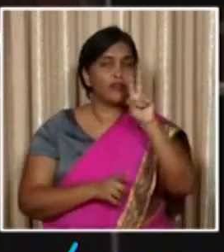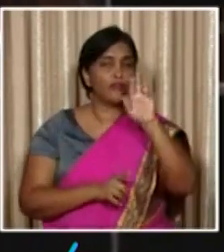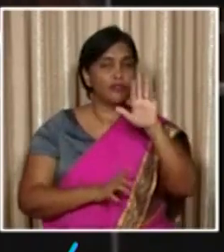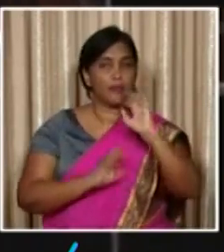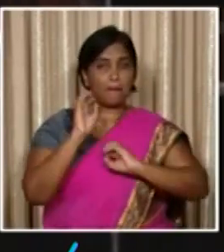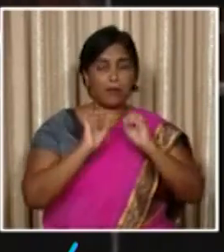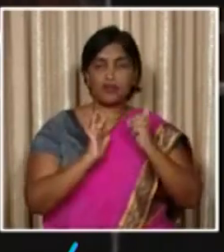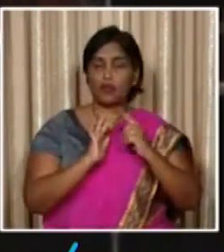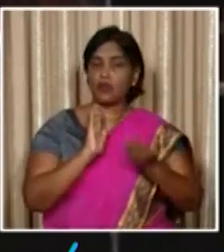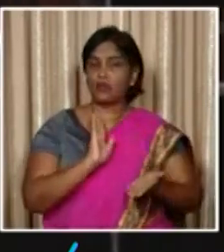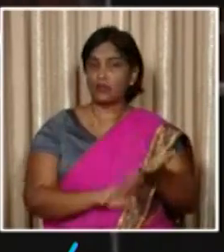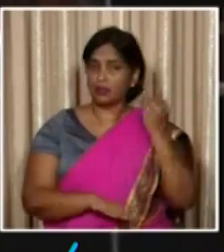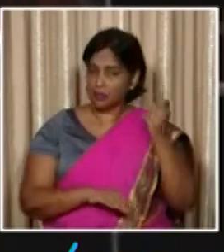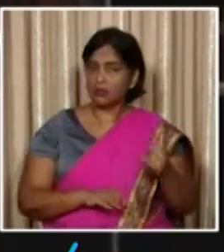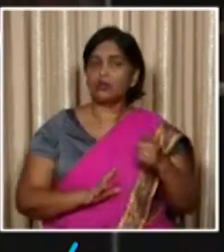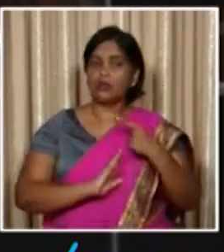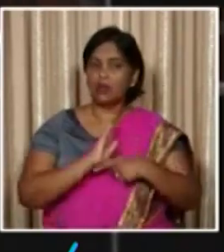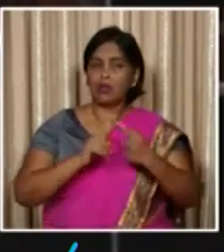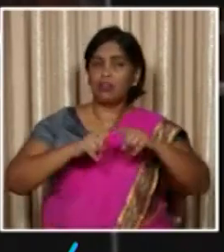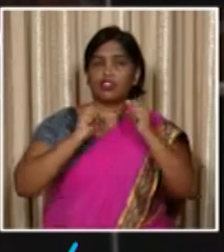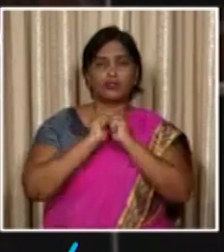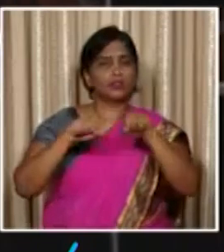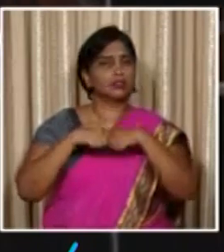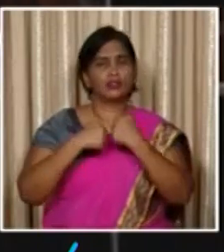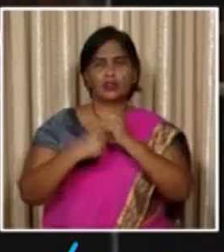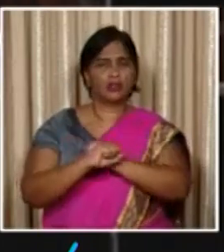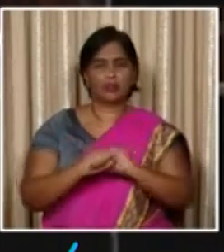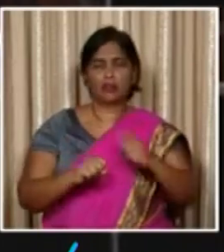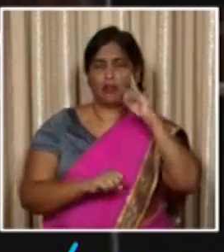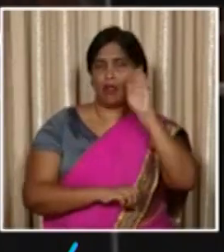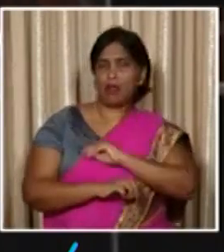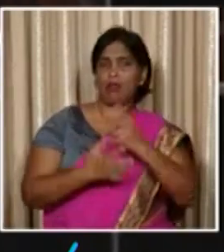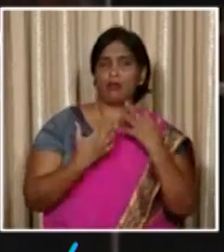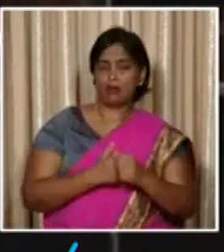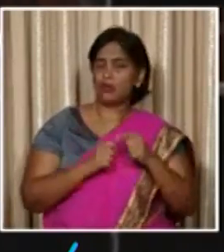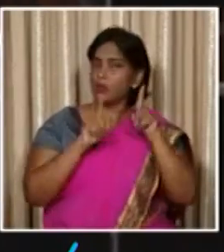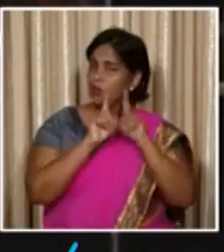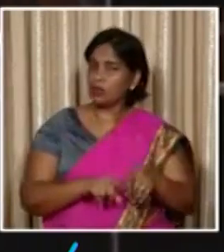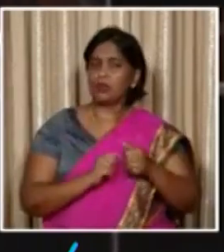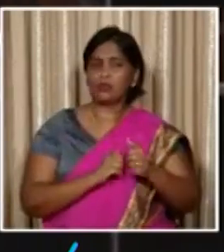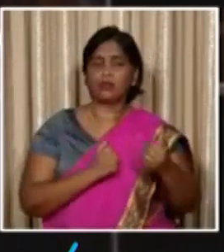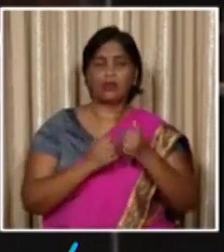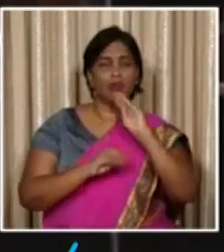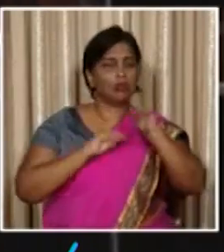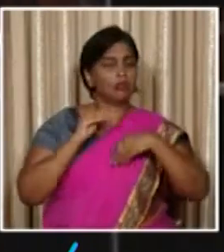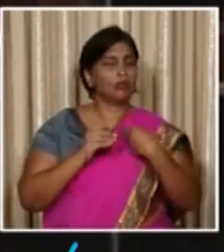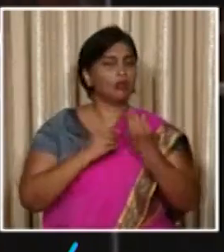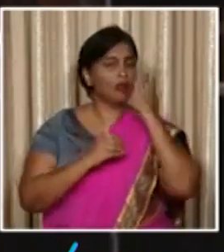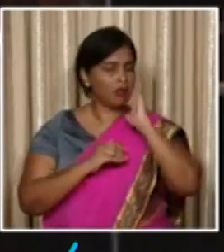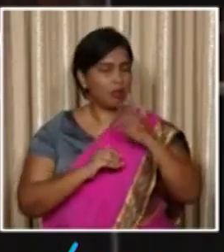වගේ ඉහළගේකින් තියාගෙන මේ රටේ අනික් වෘත්තීය සමිතිවල නැති අයිතුලාභය ලබාගෙන මේ විදියට තමුන්ට දුන